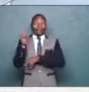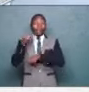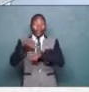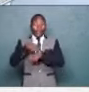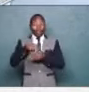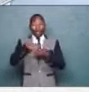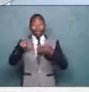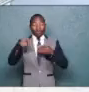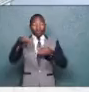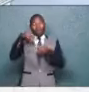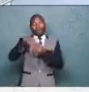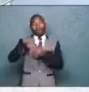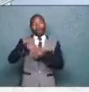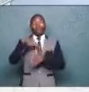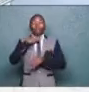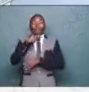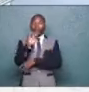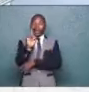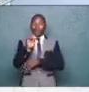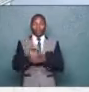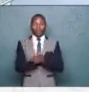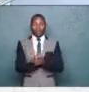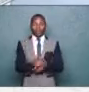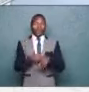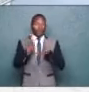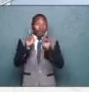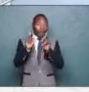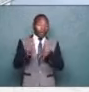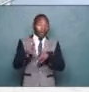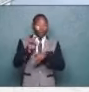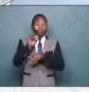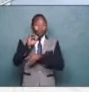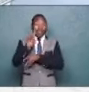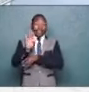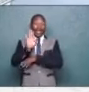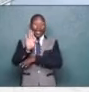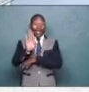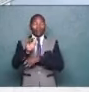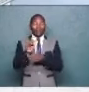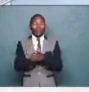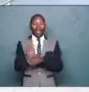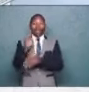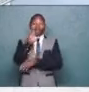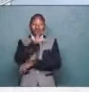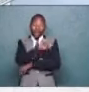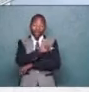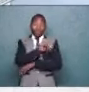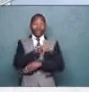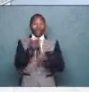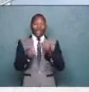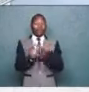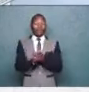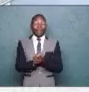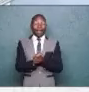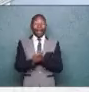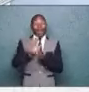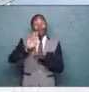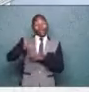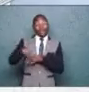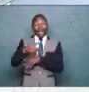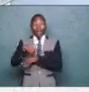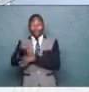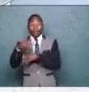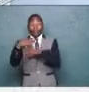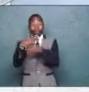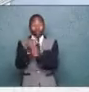nthawi yakalembera wa voti kuti ifike. Kwa iwo amene ziphaso zawo za unzika zinasowa kapena kutayika, apite